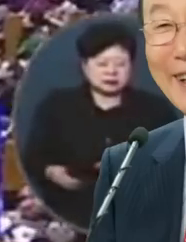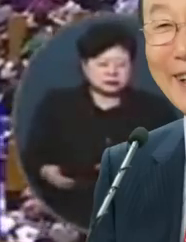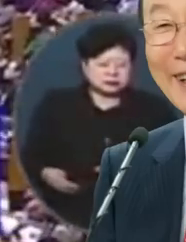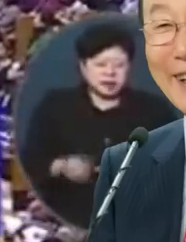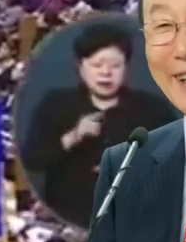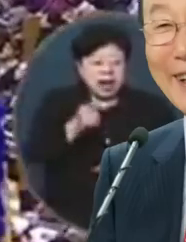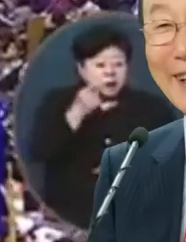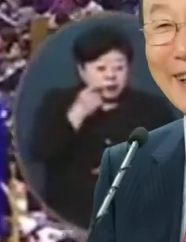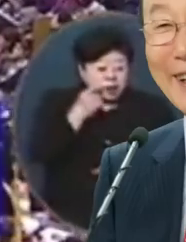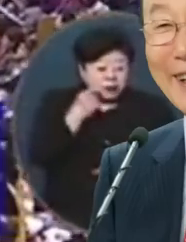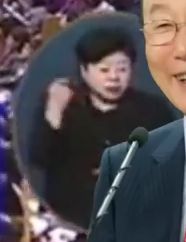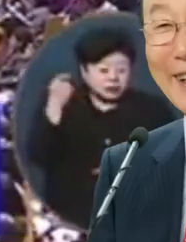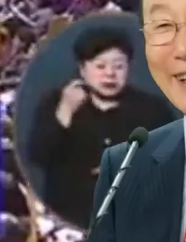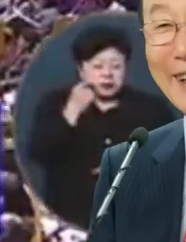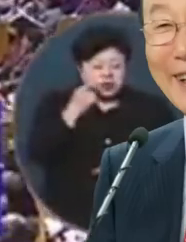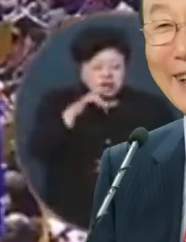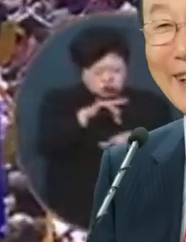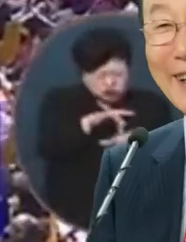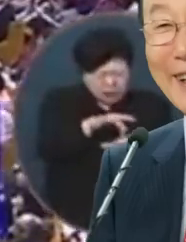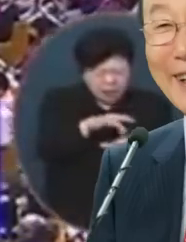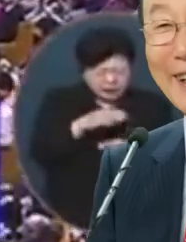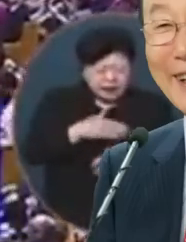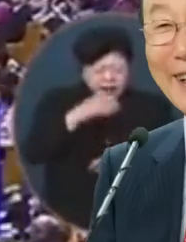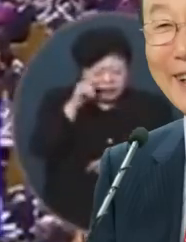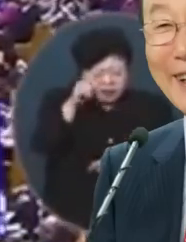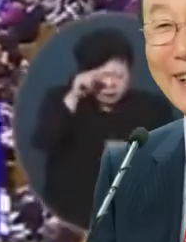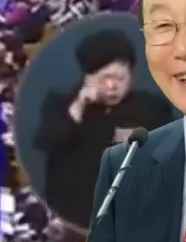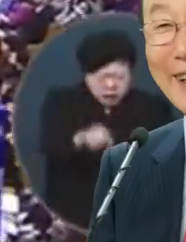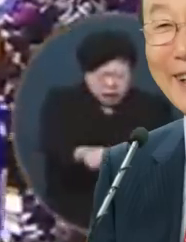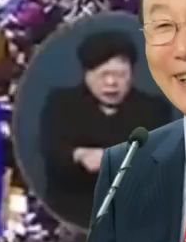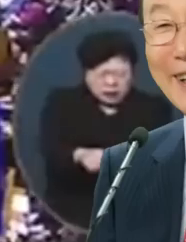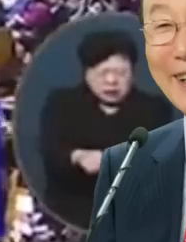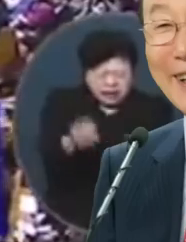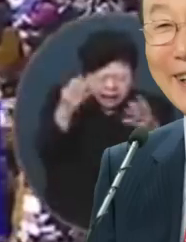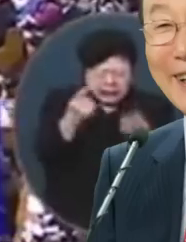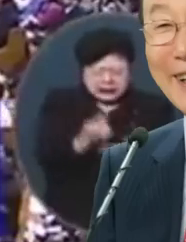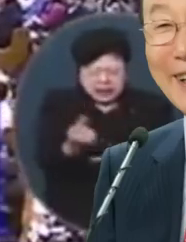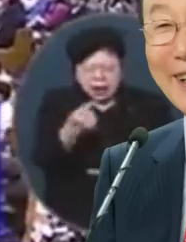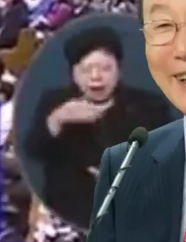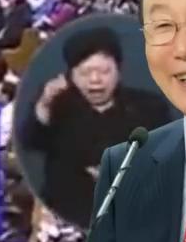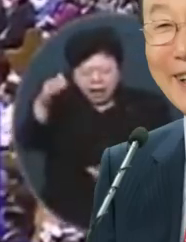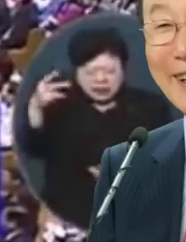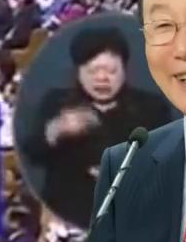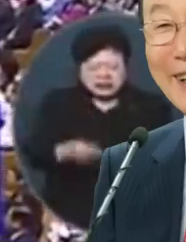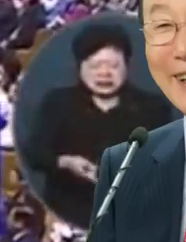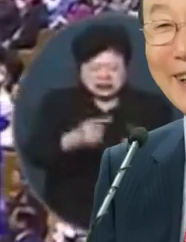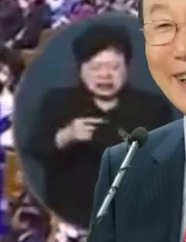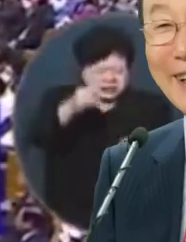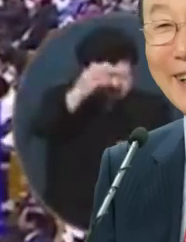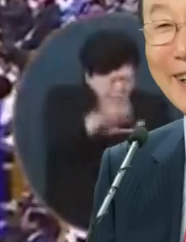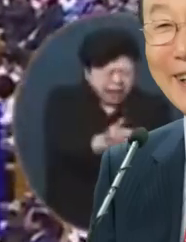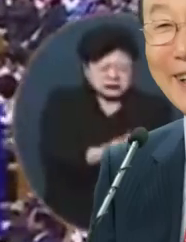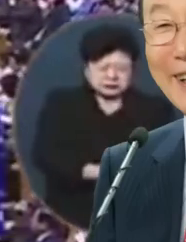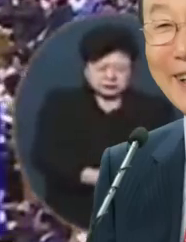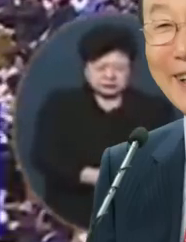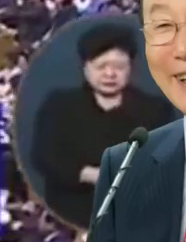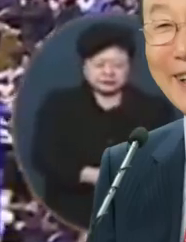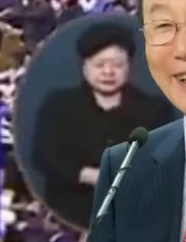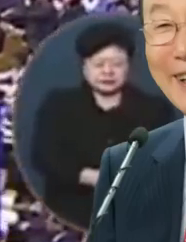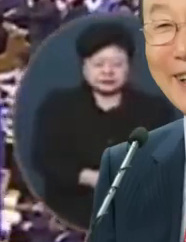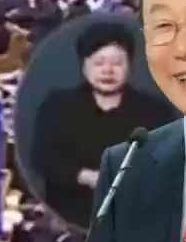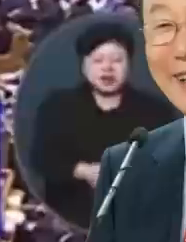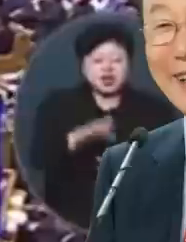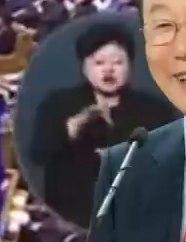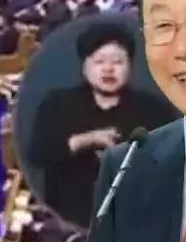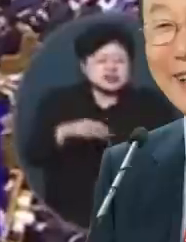못하고 못 듣는 귀신아 내가 네게 말하노니 그 아이에게서 나오고 다시 들어가지 말라 하심에